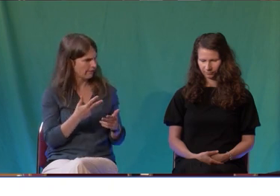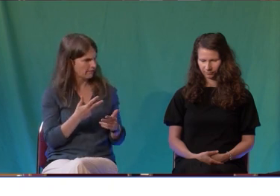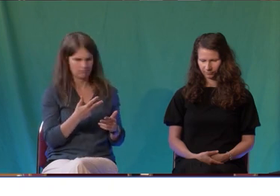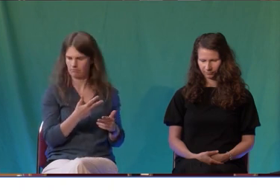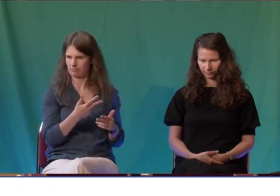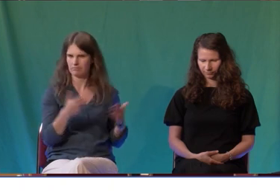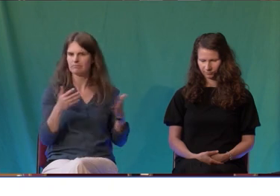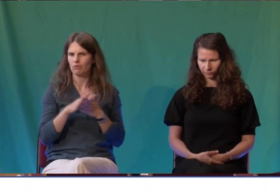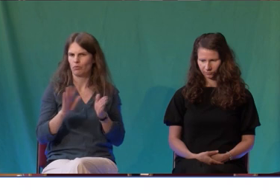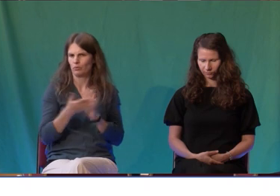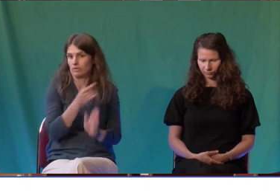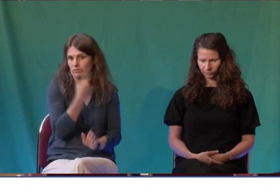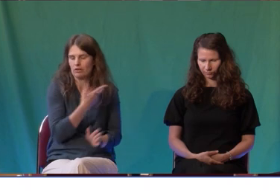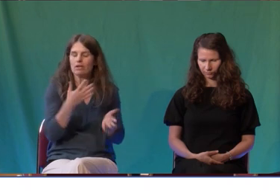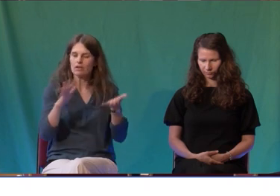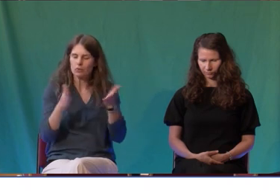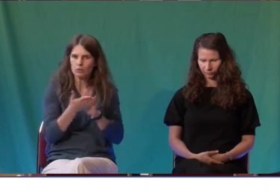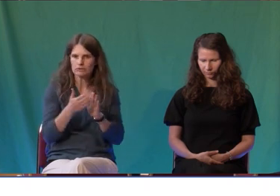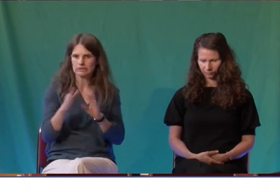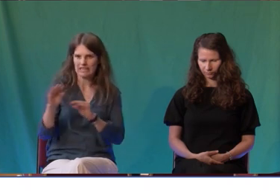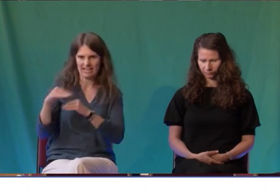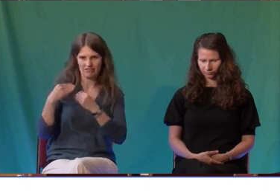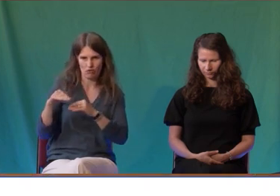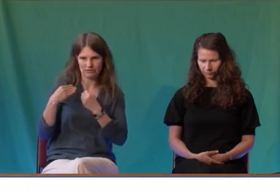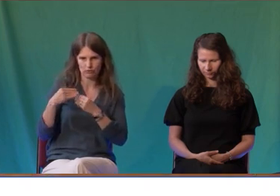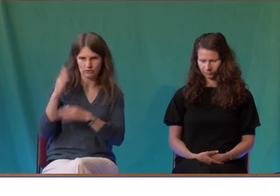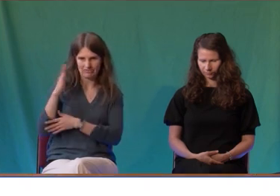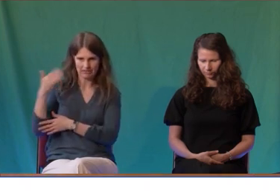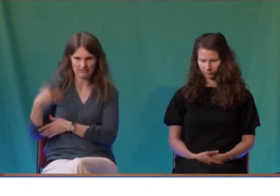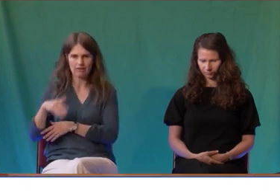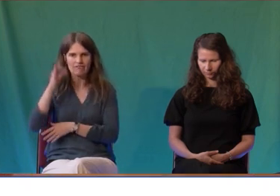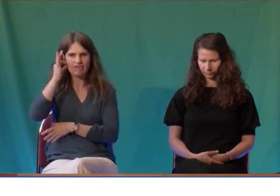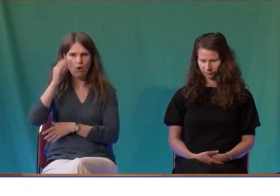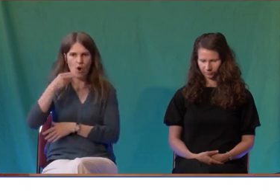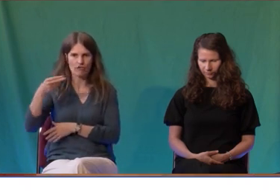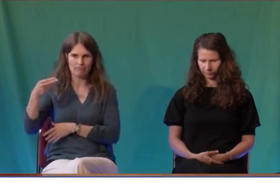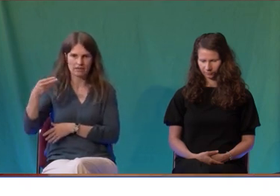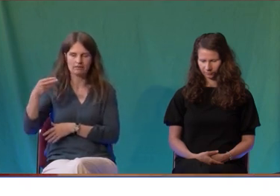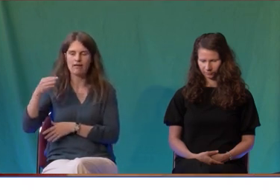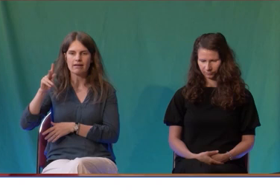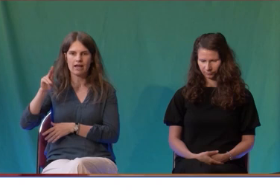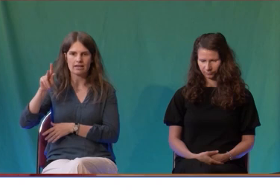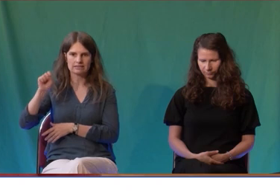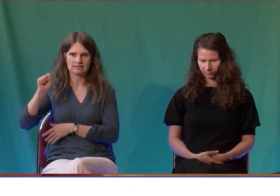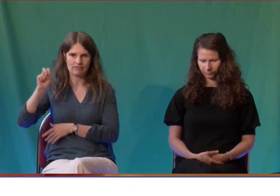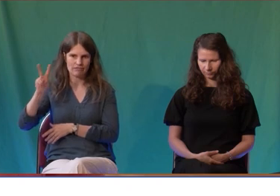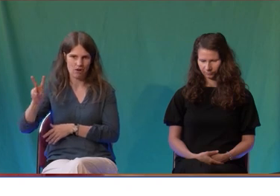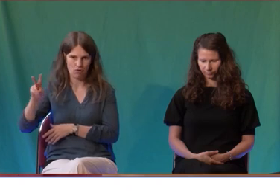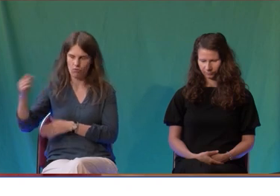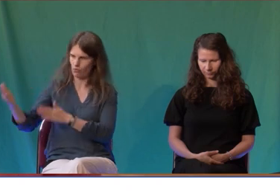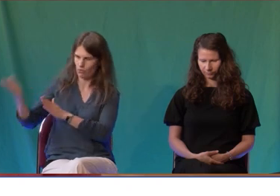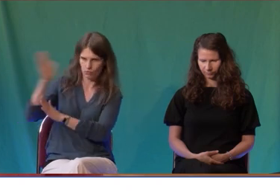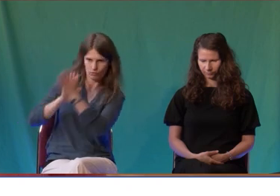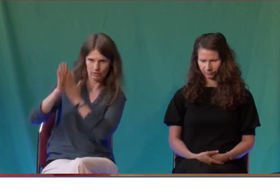von Frau Hoffmann vom KSV sie hat mal den gesamten Ablauf von der Antragstellung bis